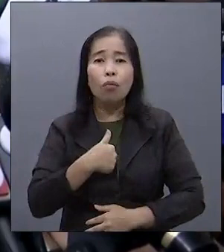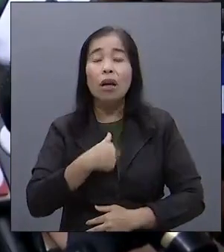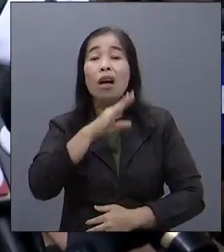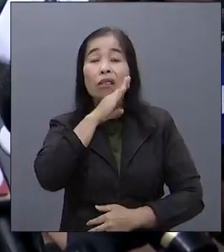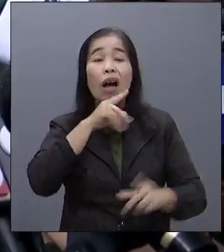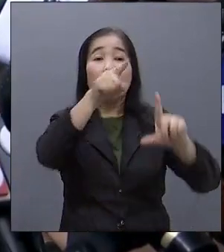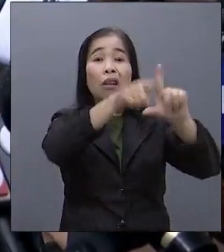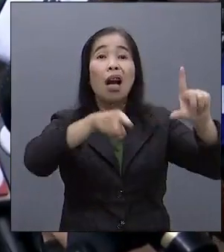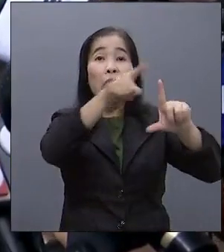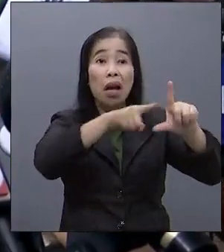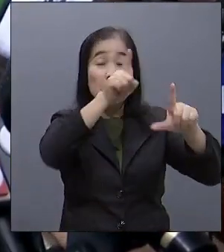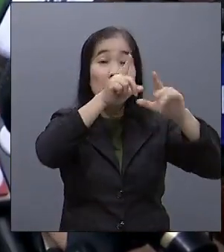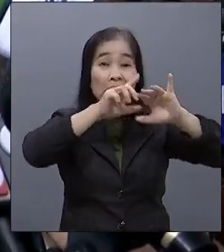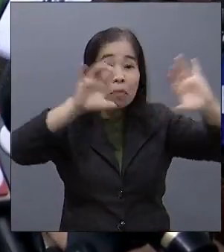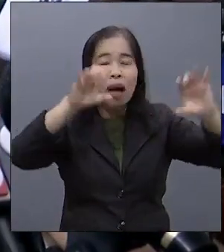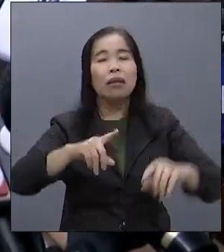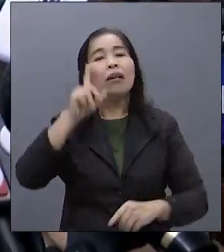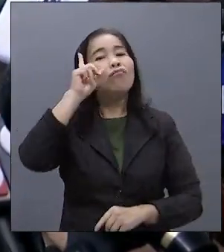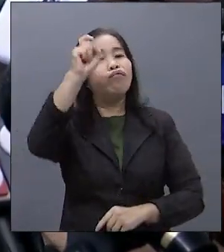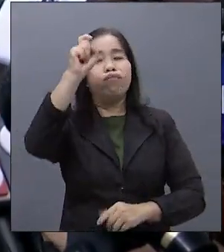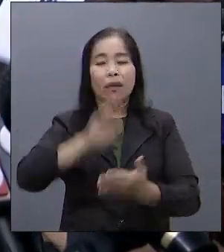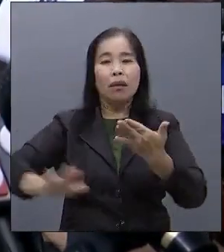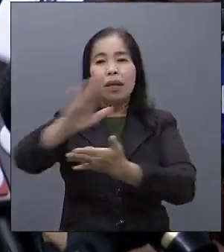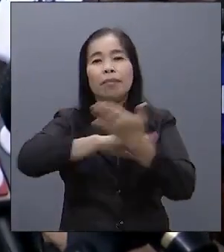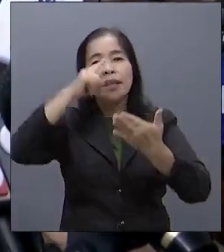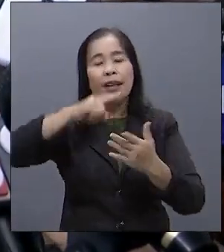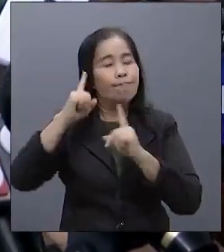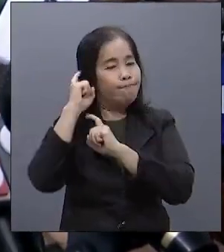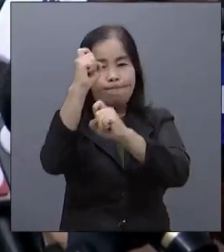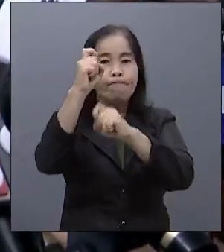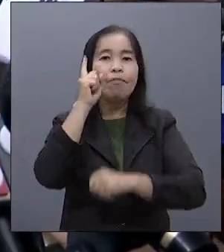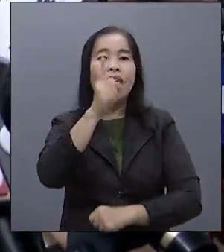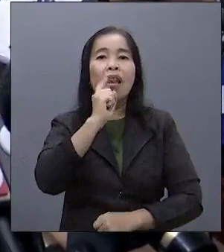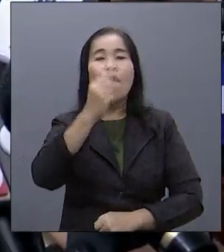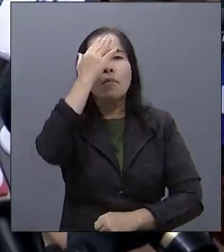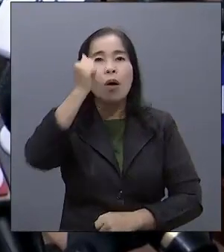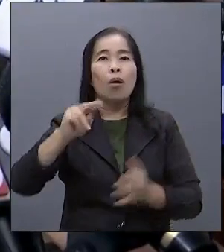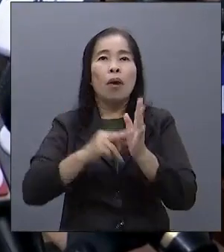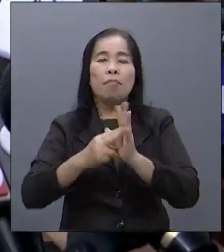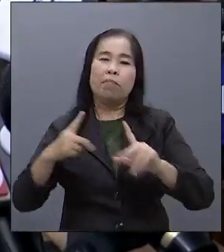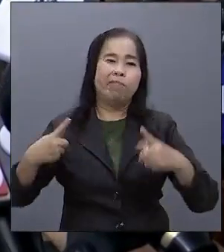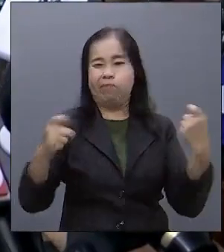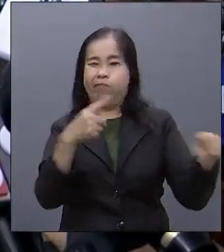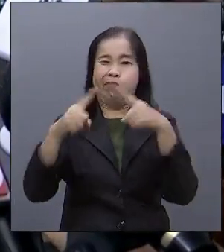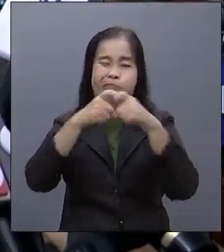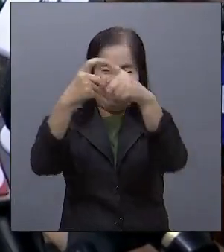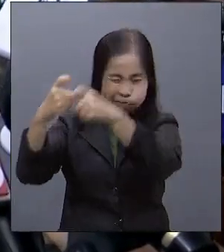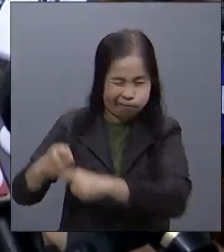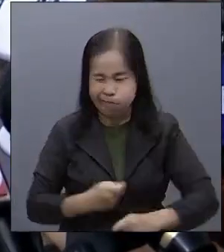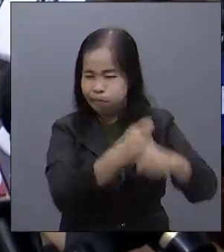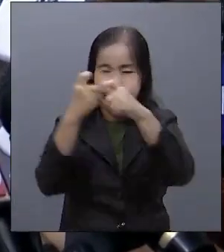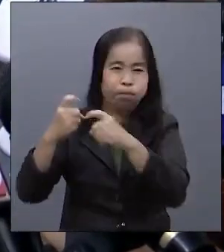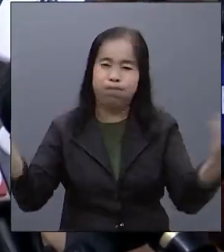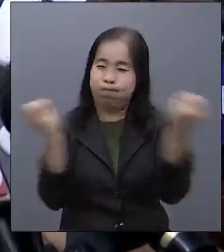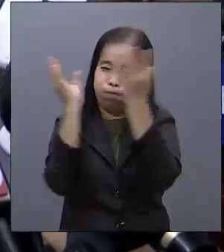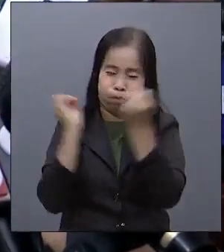ไกลเป็นรัฐบาลประเทศไทยจะไม่เหมือนเดิมจริงๆฮะเพราะจะเกิดการขัดแย้งอย่างมากนะครับและ